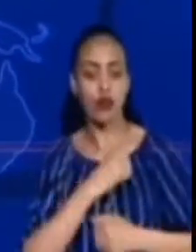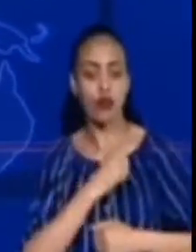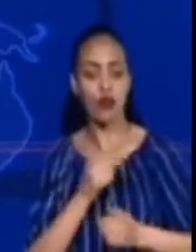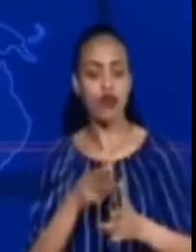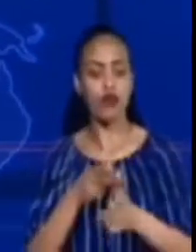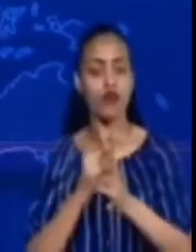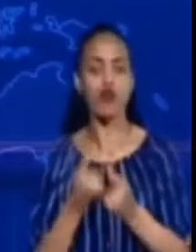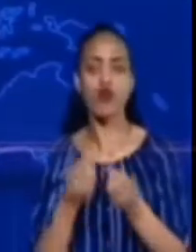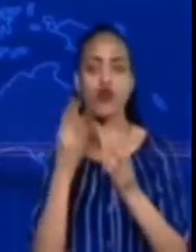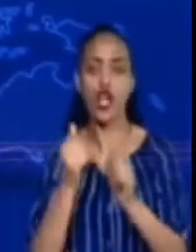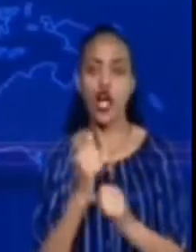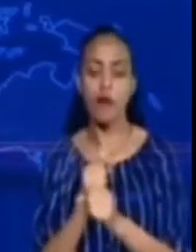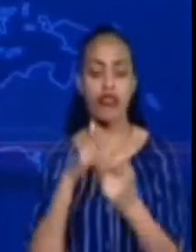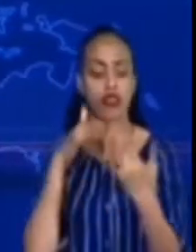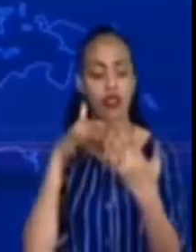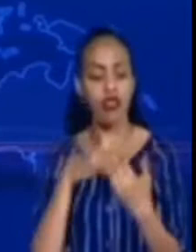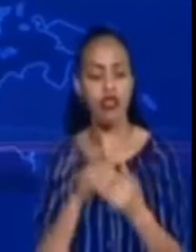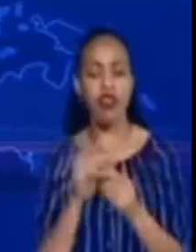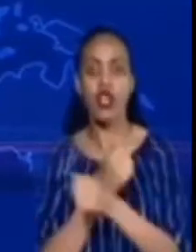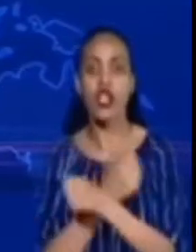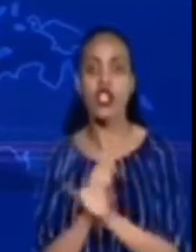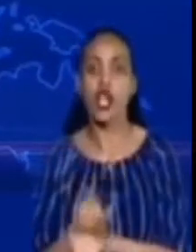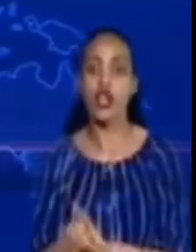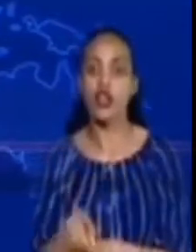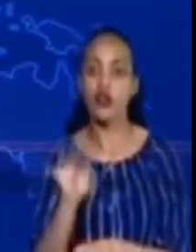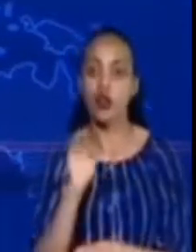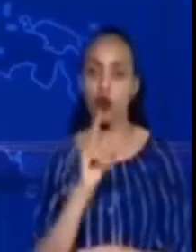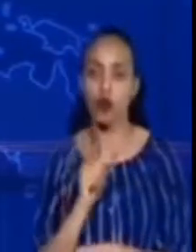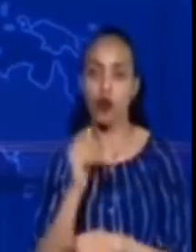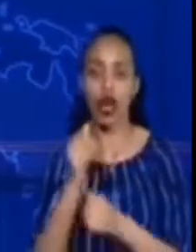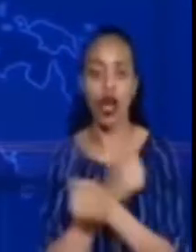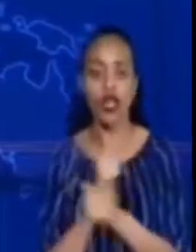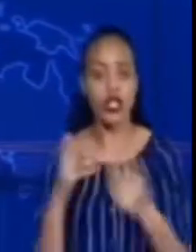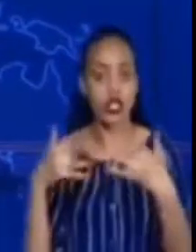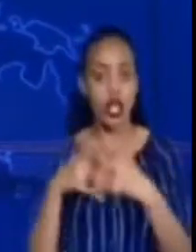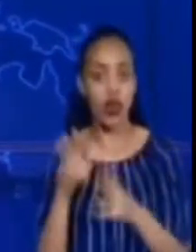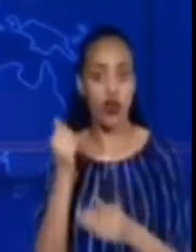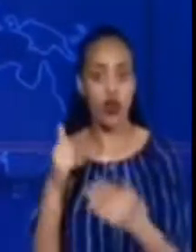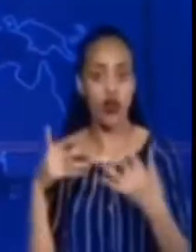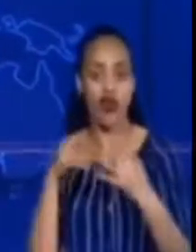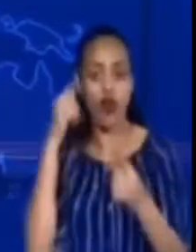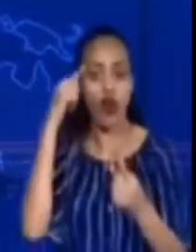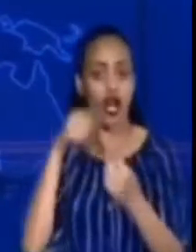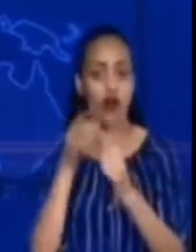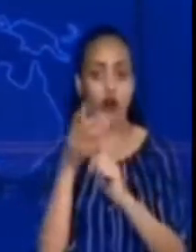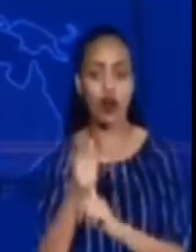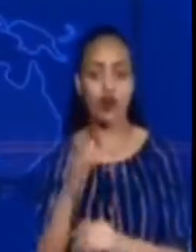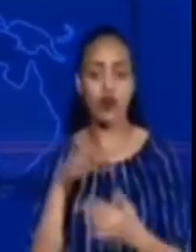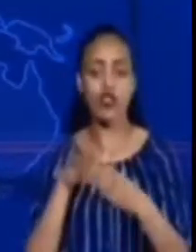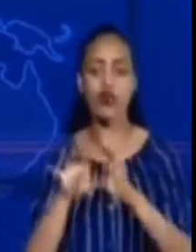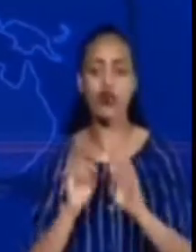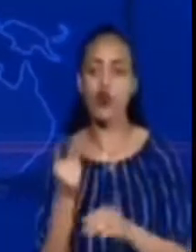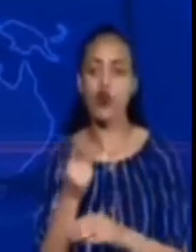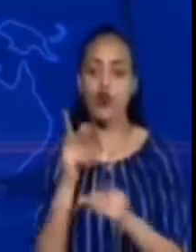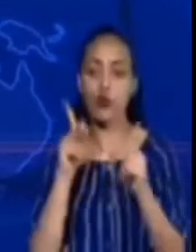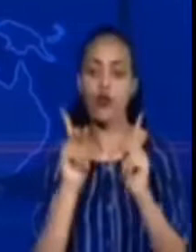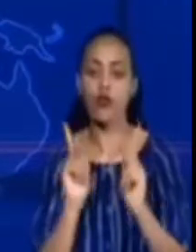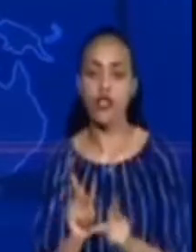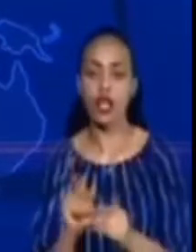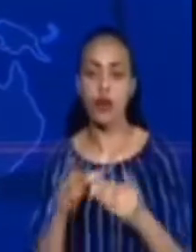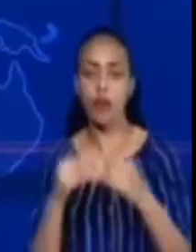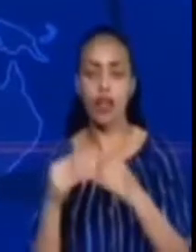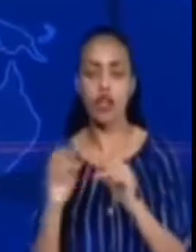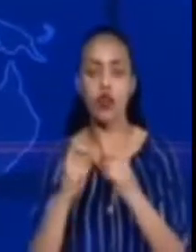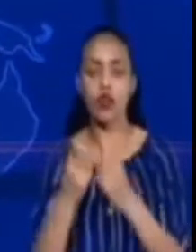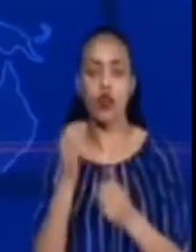ሲቃጠል የሞጣን ታስተውሳላችሁ ሞጣን እንደዛ አቃጥለው ሞጣን እንደዛ አድርገው አልበቃ ሲላቸው ሙስሊም